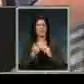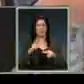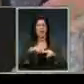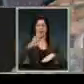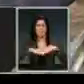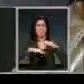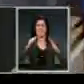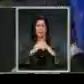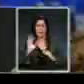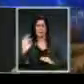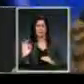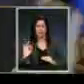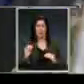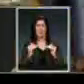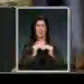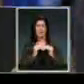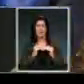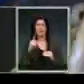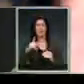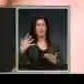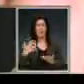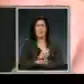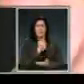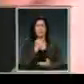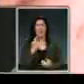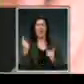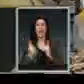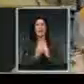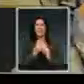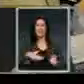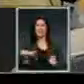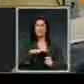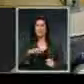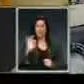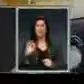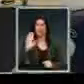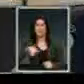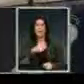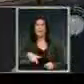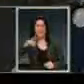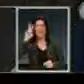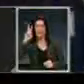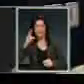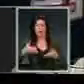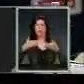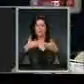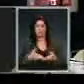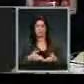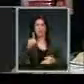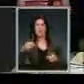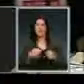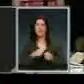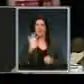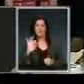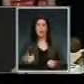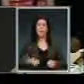החליט להנגיש את כל סביבתו והצליח לגייס גם את עיריית חדרה לנושא. היום הוא ושותפו עמיחי גורפינקל מנהלים את השלוחה